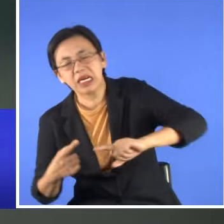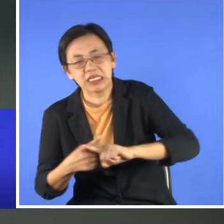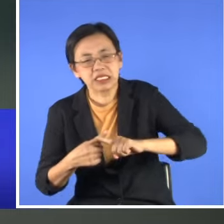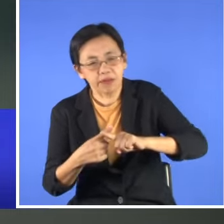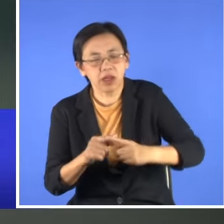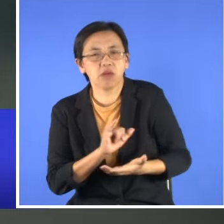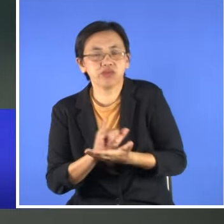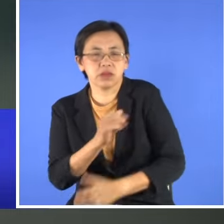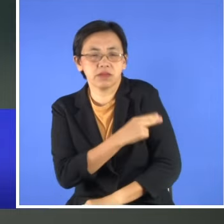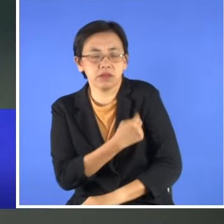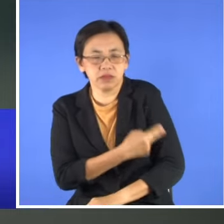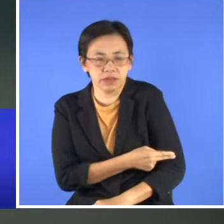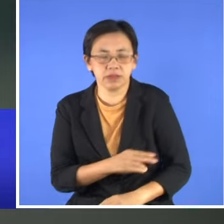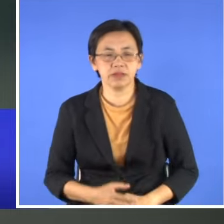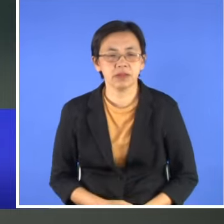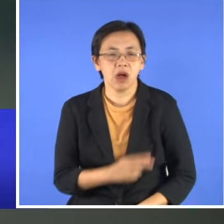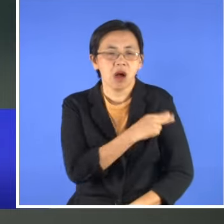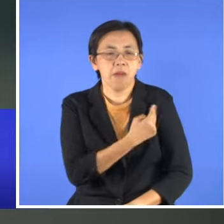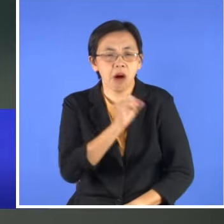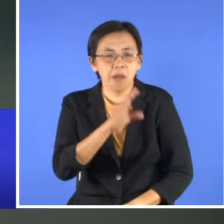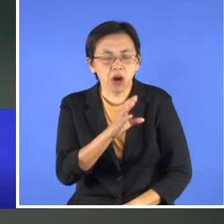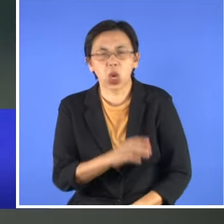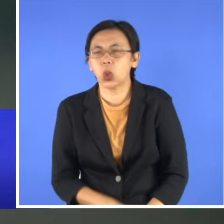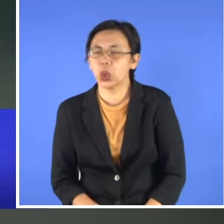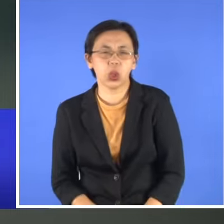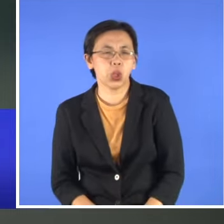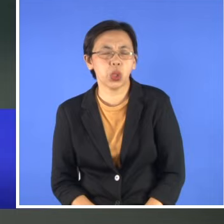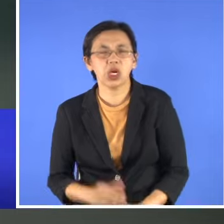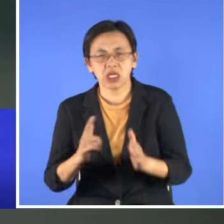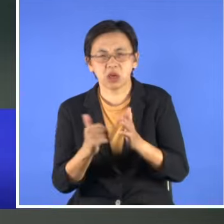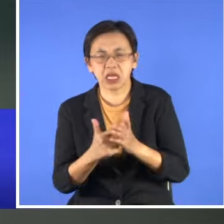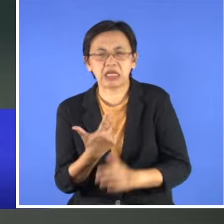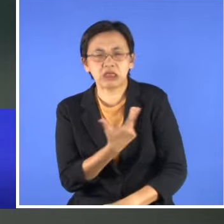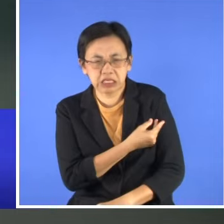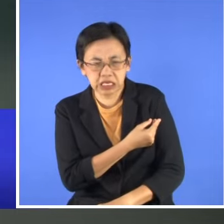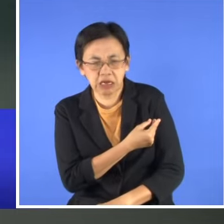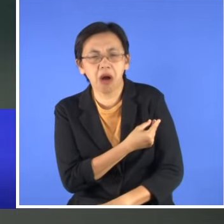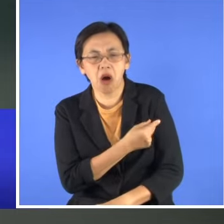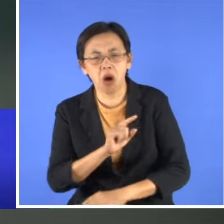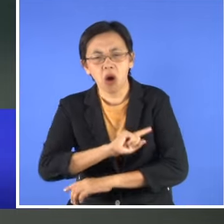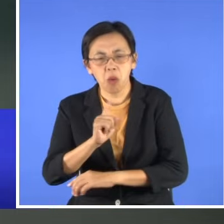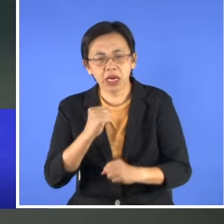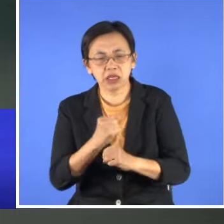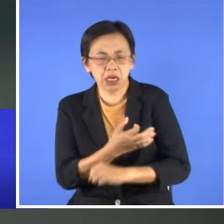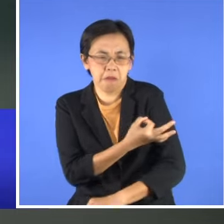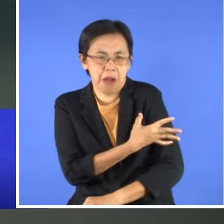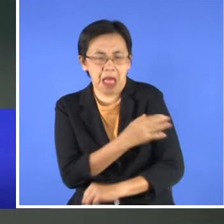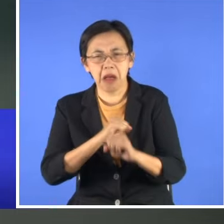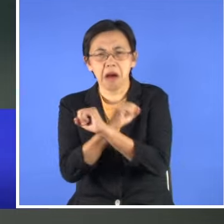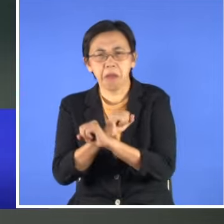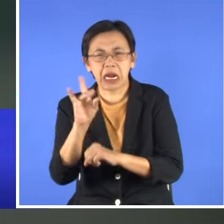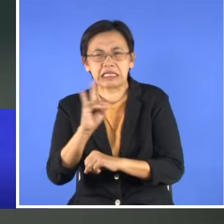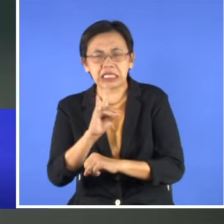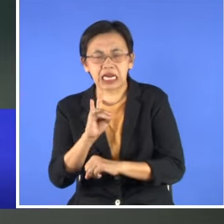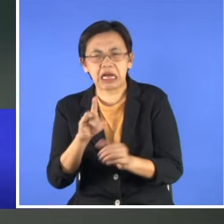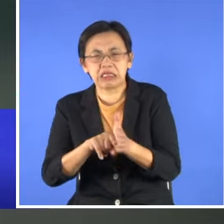ตัวเส่งโรงพยาบาลหมอบอกว่าแผลนี่มันลึกมากต้องฉีดยาทำแผลเนี่ยวันละหลายรอบป้องกันการติดเชื้อจากสัตว์นสูคนนี่